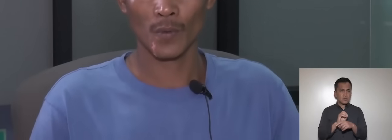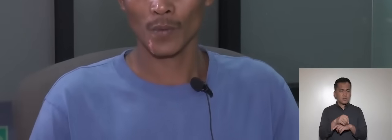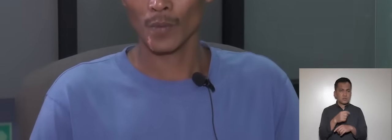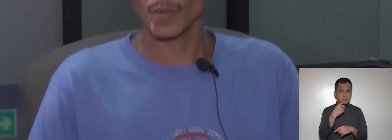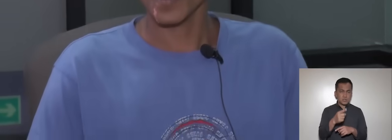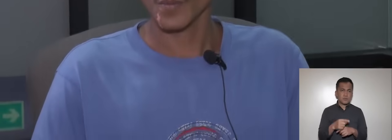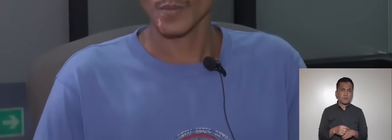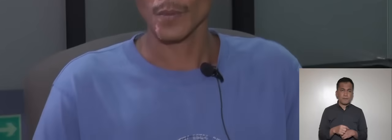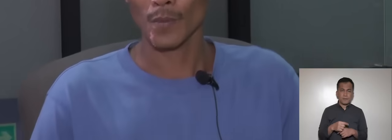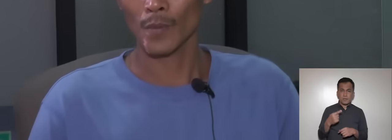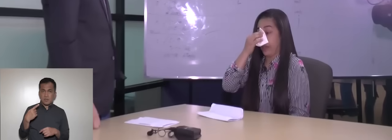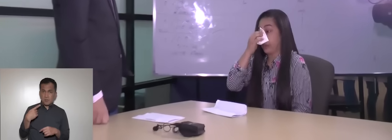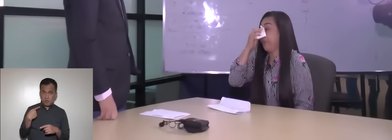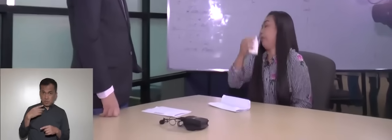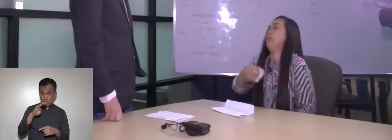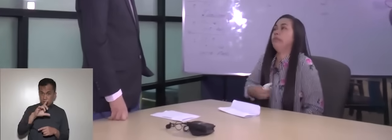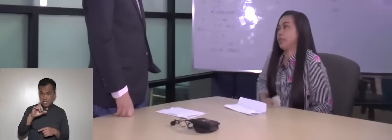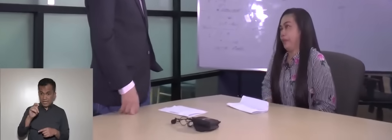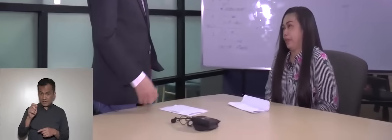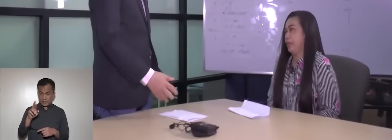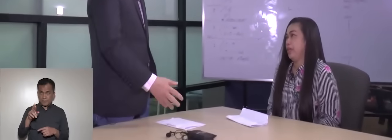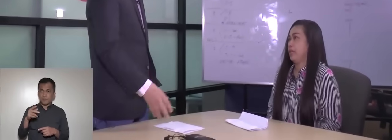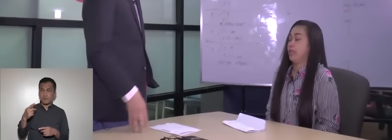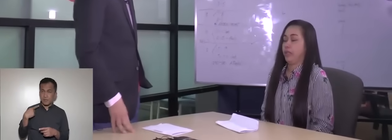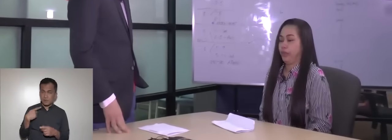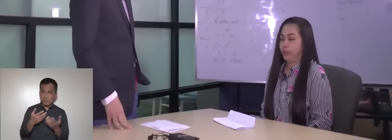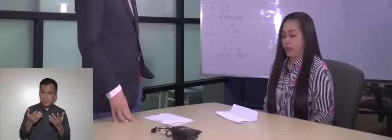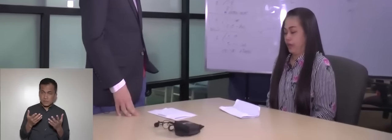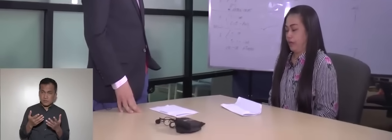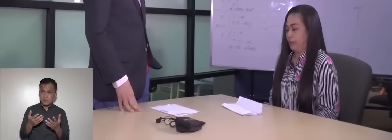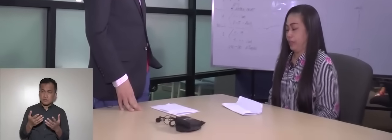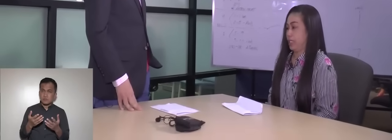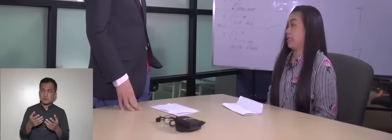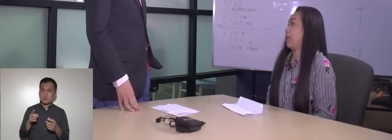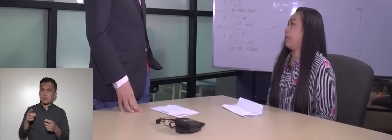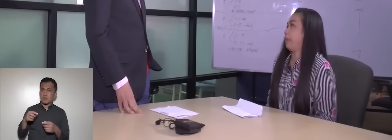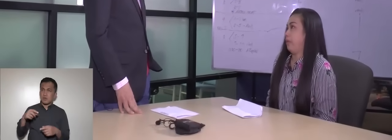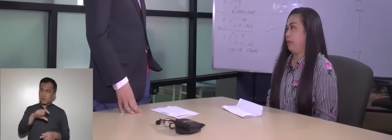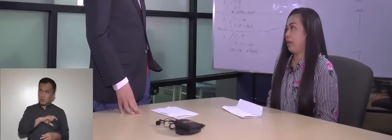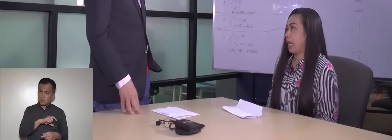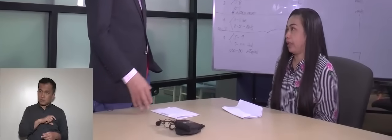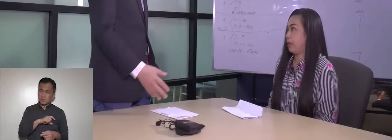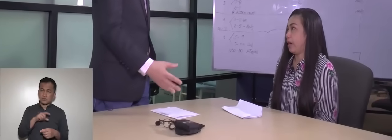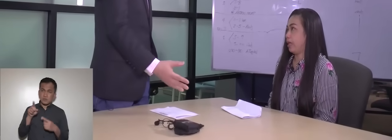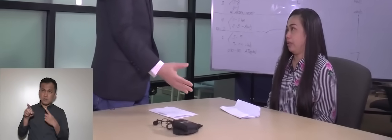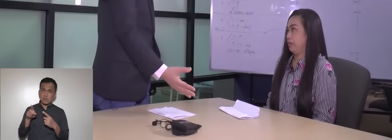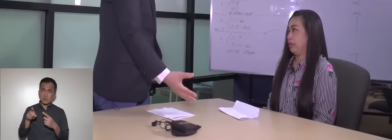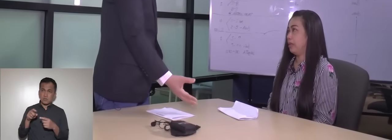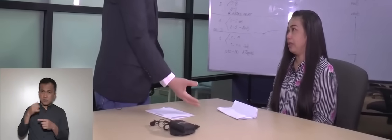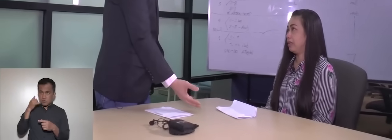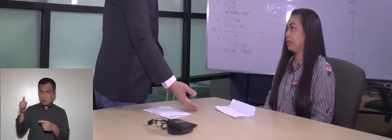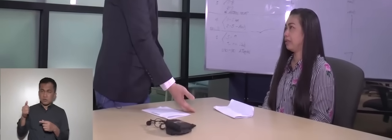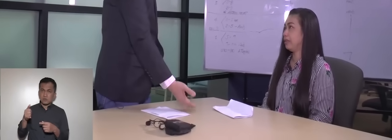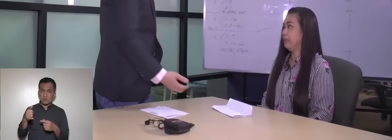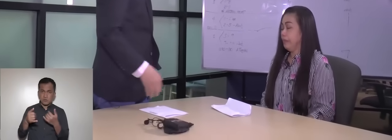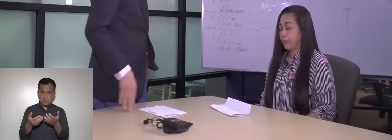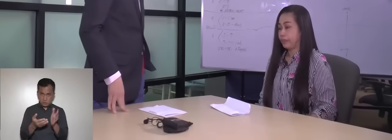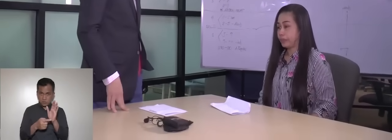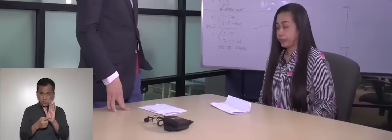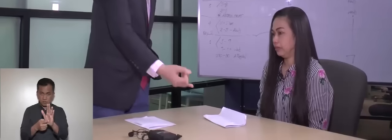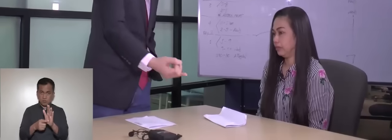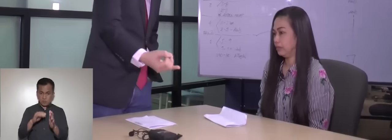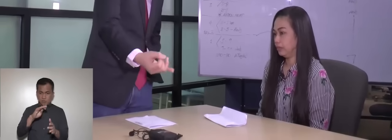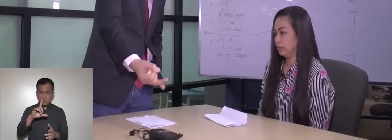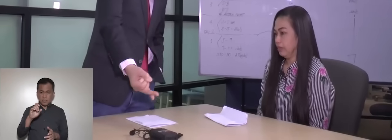mo. Meron ka bang blatter? Meron po. Nasaan? Nandun po sa Police Itchagi po. Kahit tawagan nyo. Kailan pakita nyo po yung